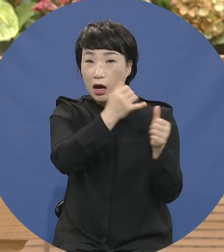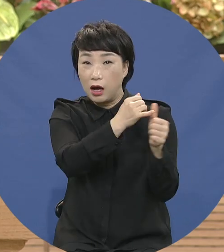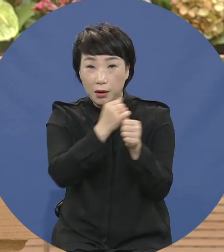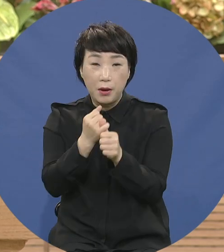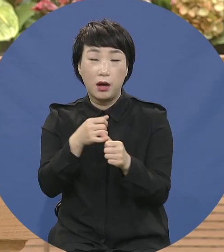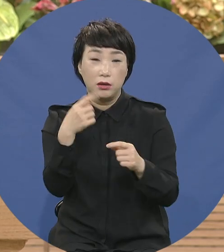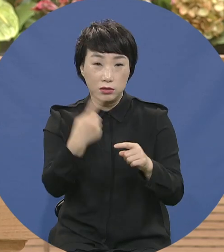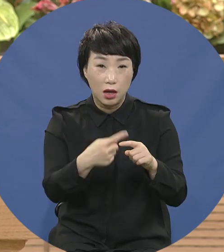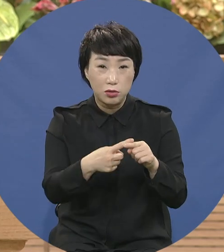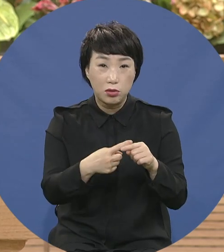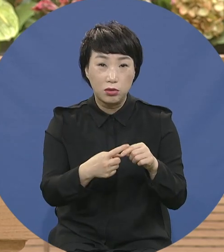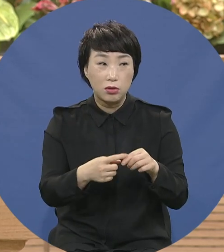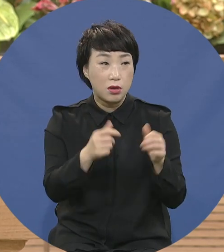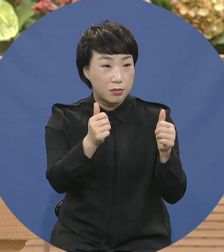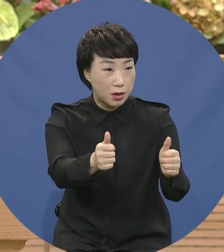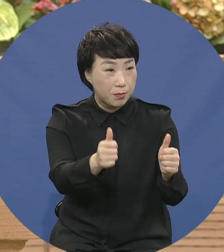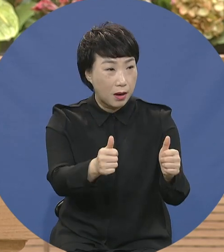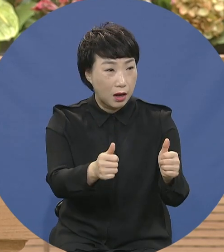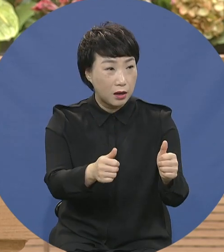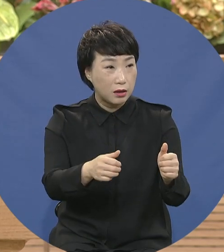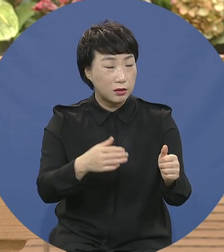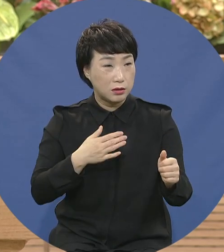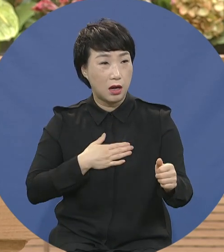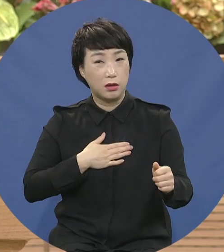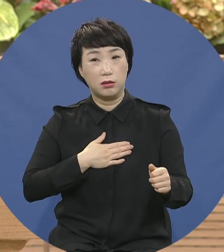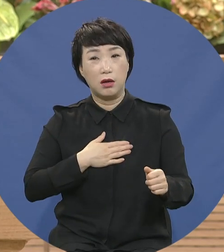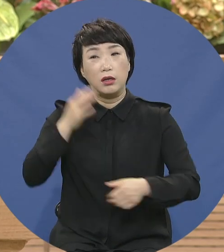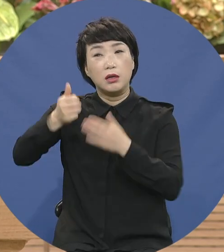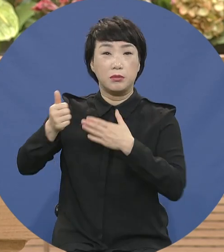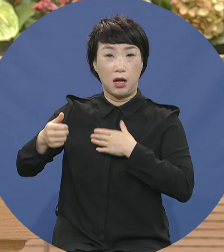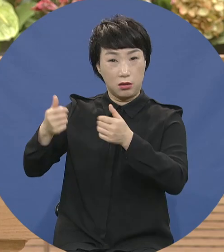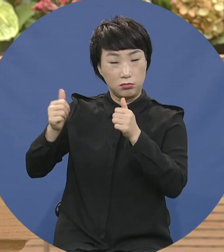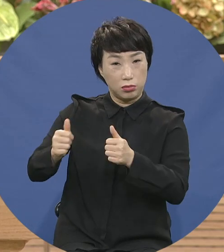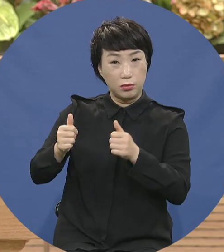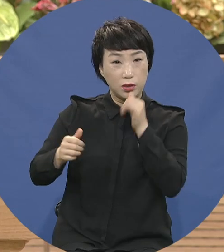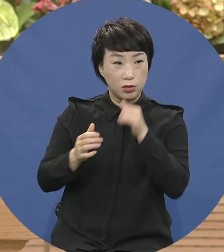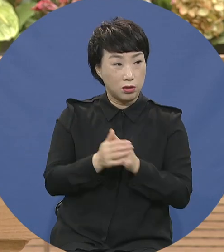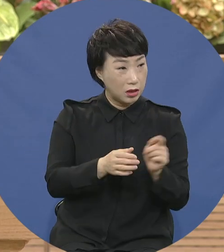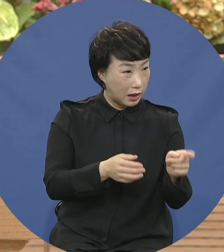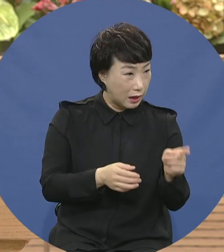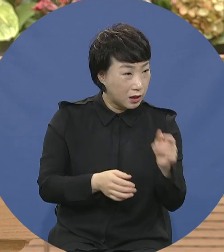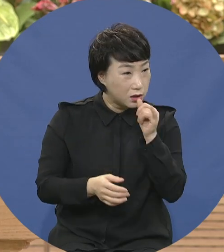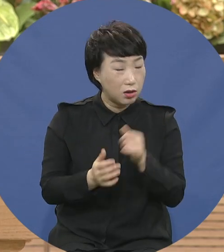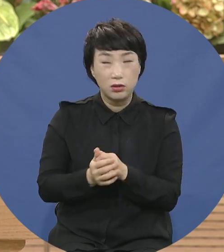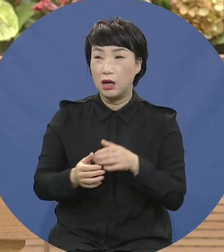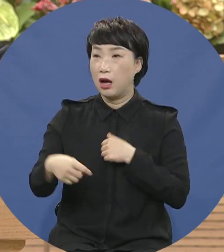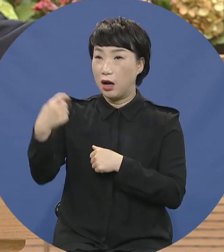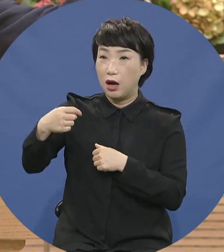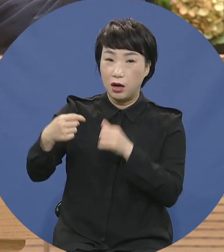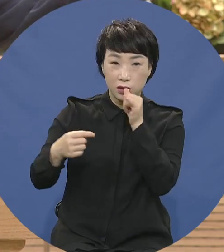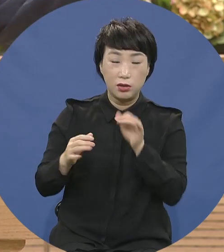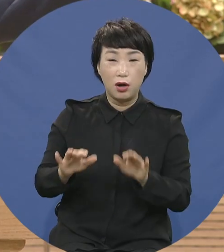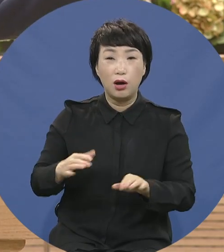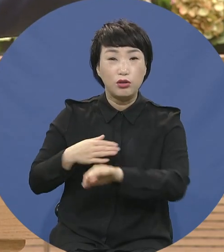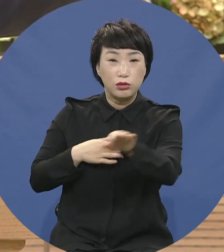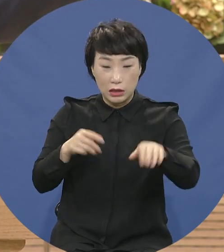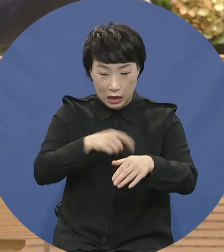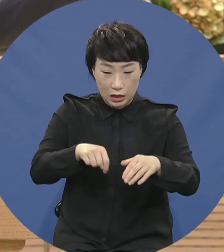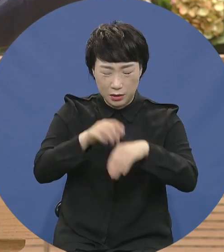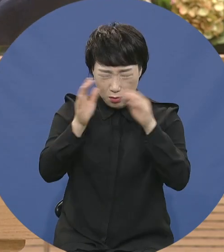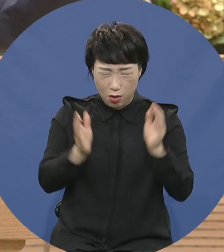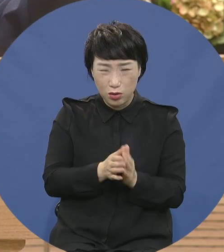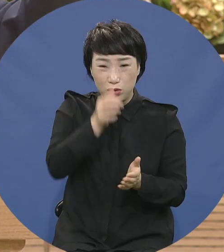것이야. 비판하면 나도 비판해. 헤아리면 너도 헤아려. 아주 우리 속에